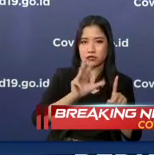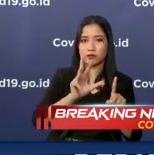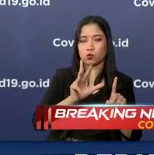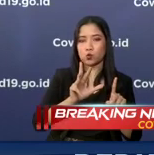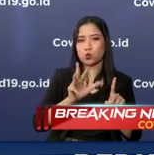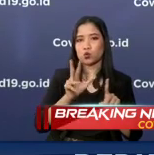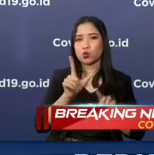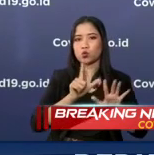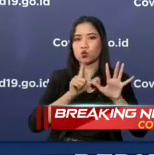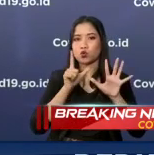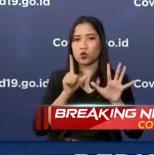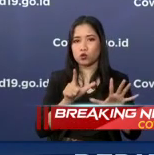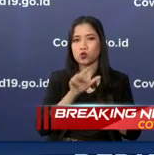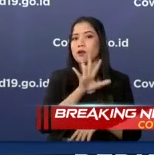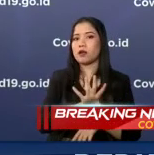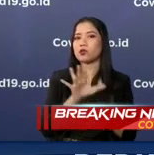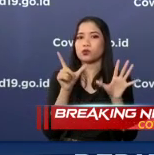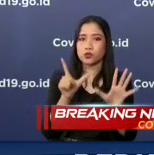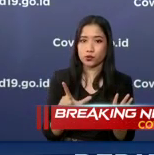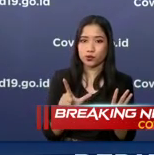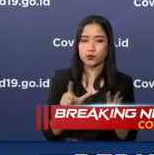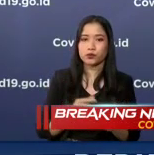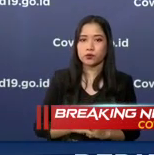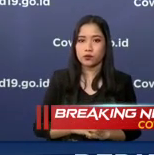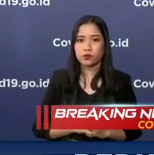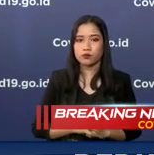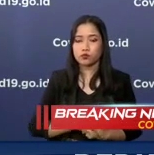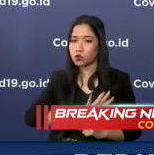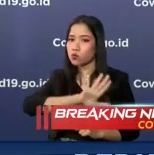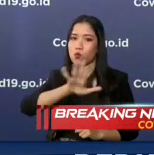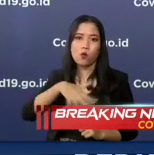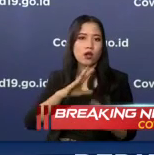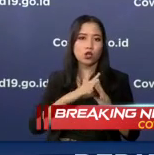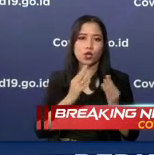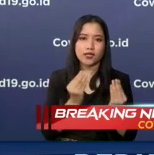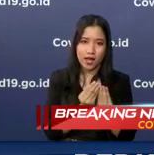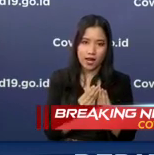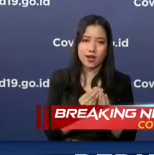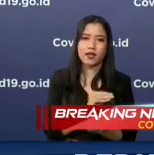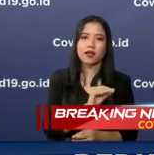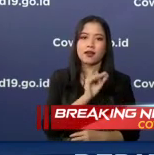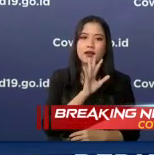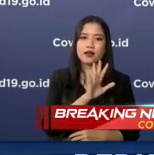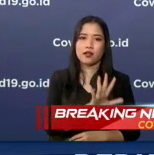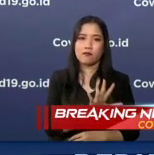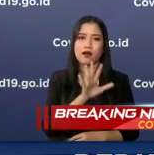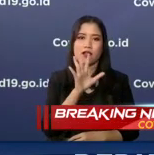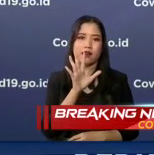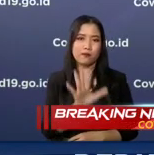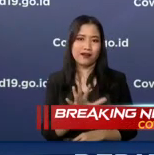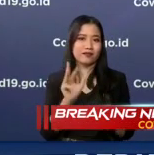19750 7 spesimen sehingga total sampai hari ini yang sudah kita periksa adalah 550